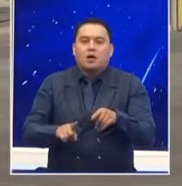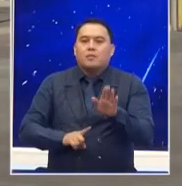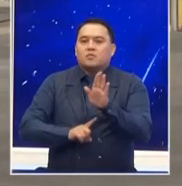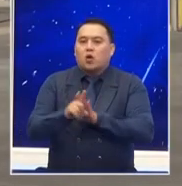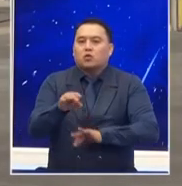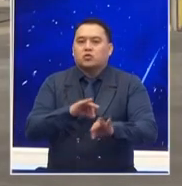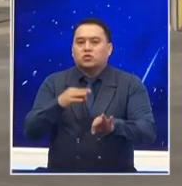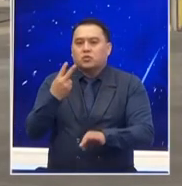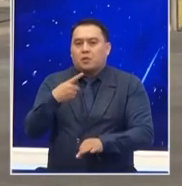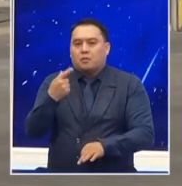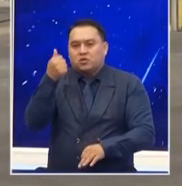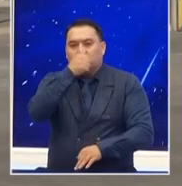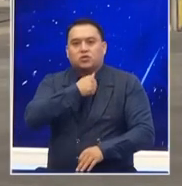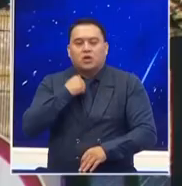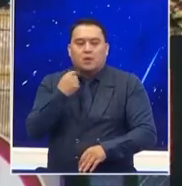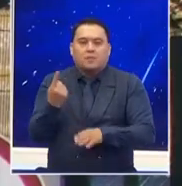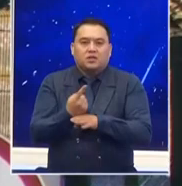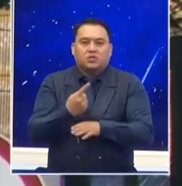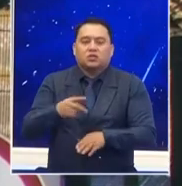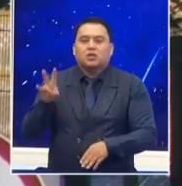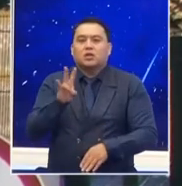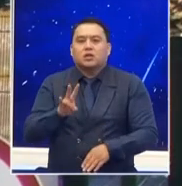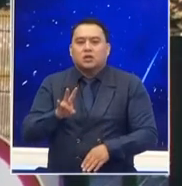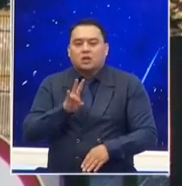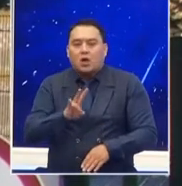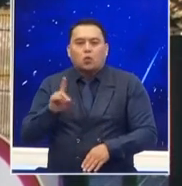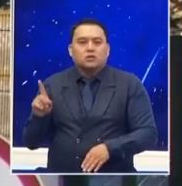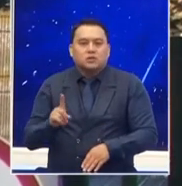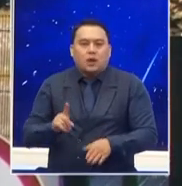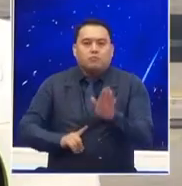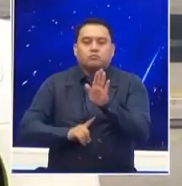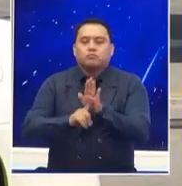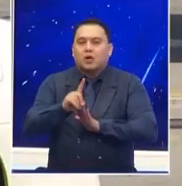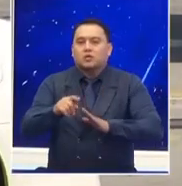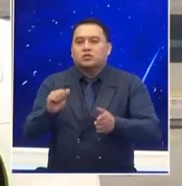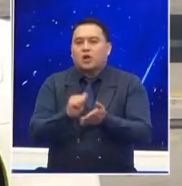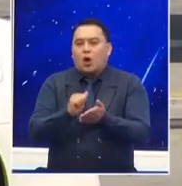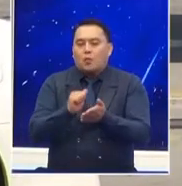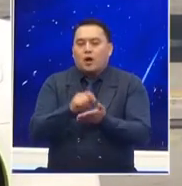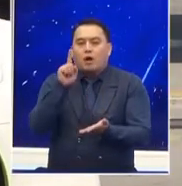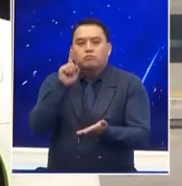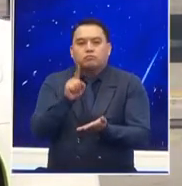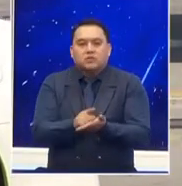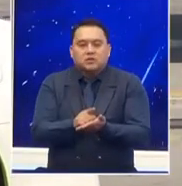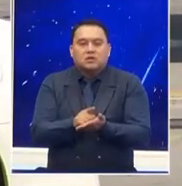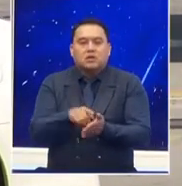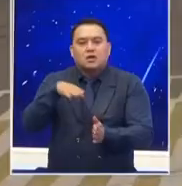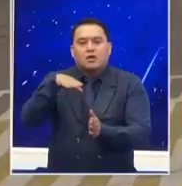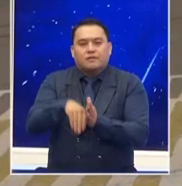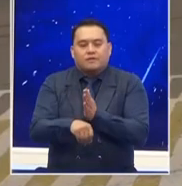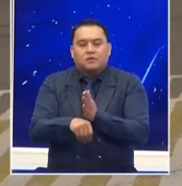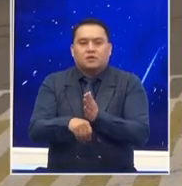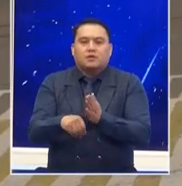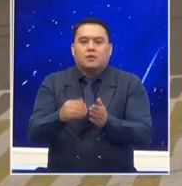жоба 2021 жылғы 1 наурыздан бастап тауарларға арналған ілеспе жүк құжаттарды міндетті түрде енгізуге